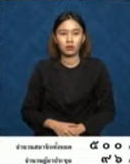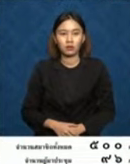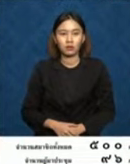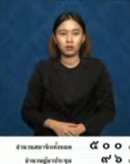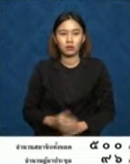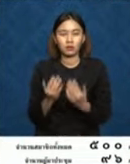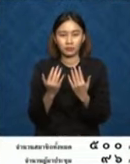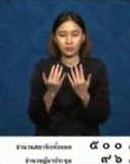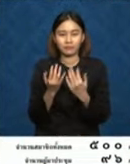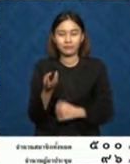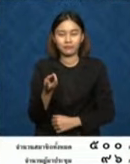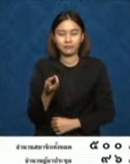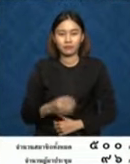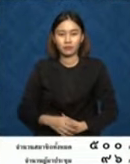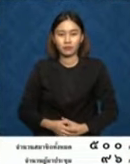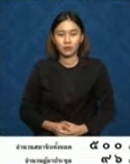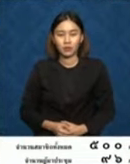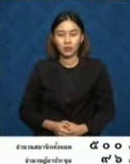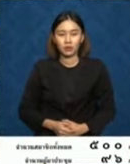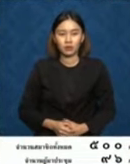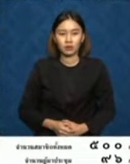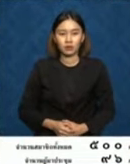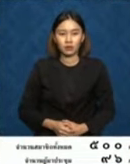สักครู่นะคะ